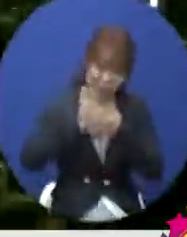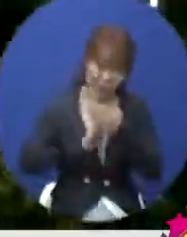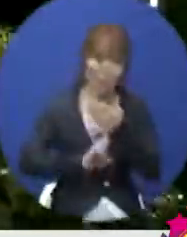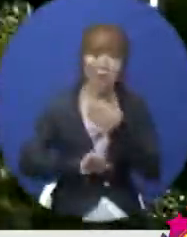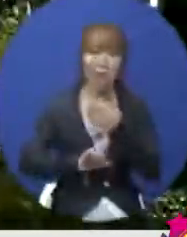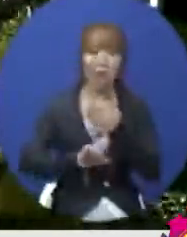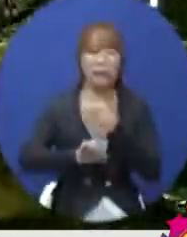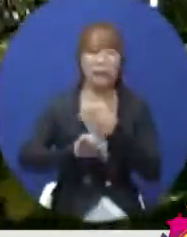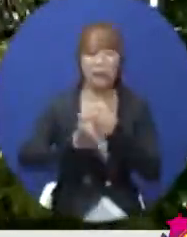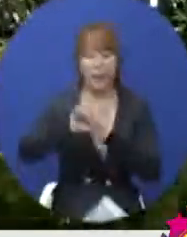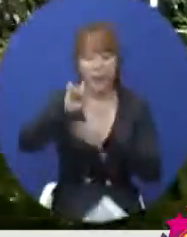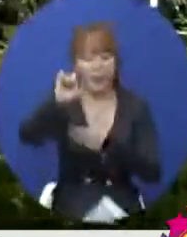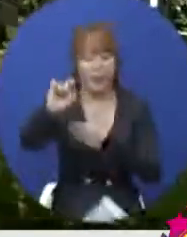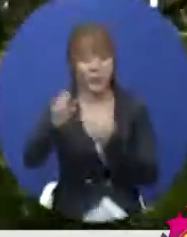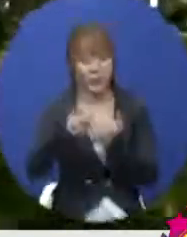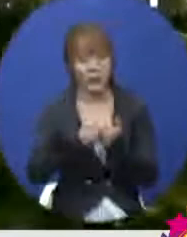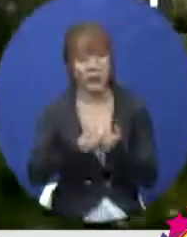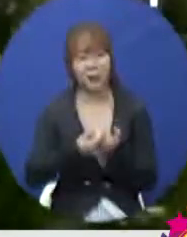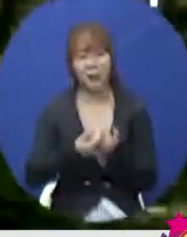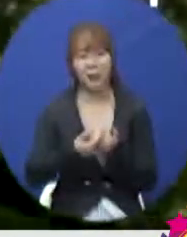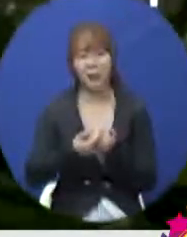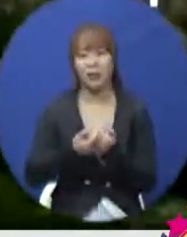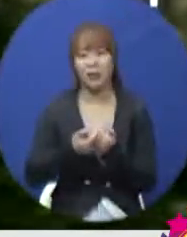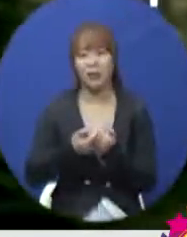날이 새면